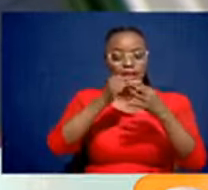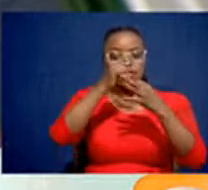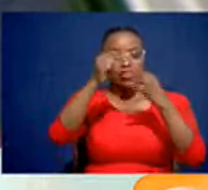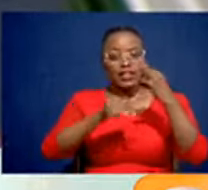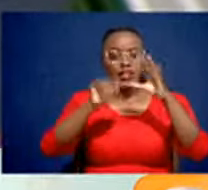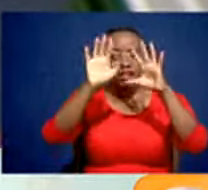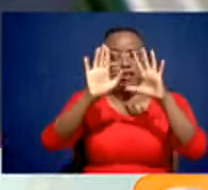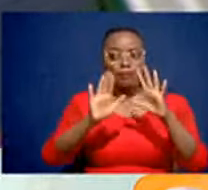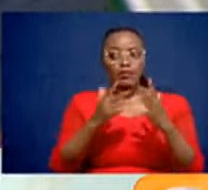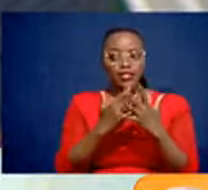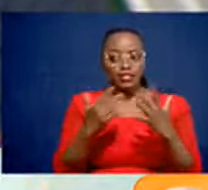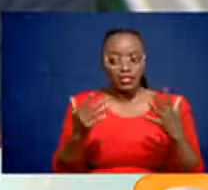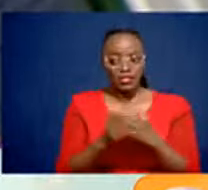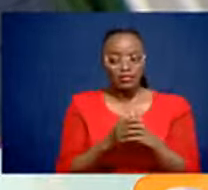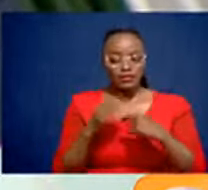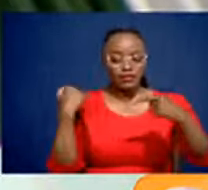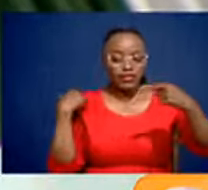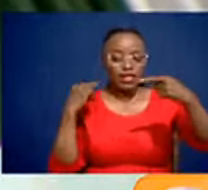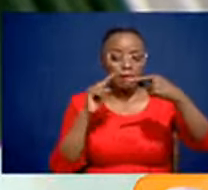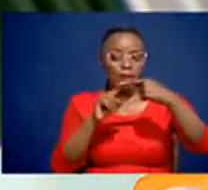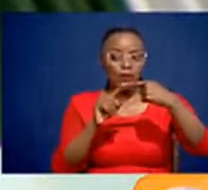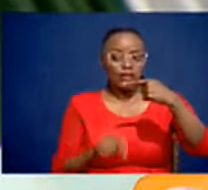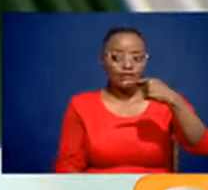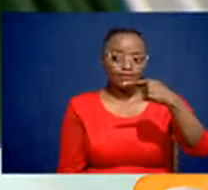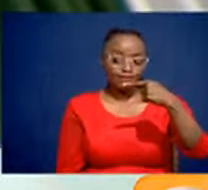ya muhimu. Ya kwanza,